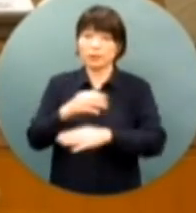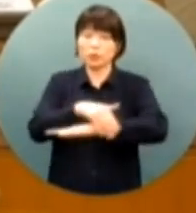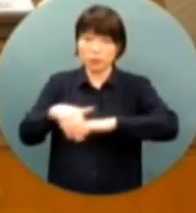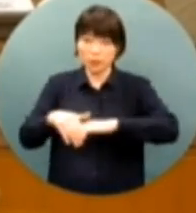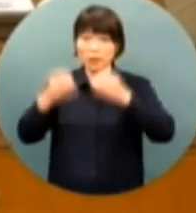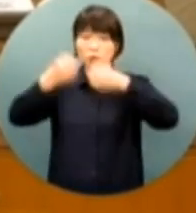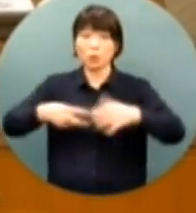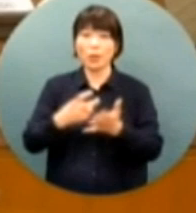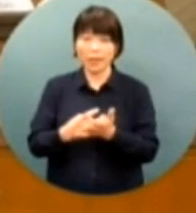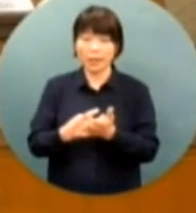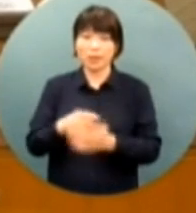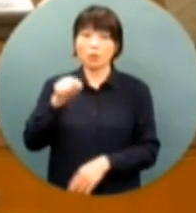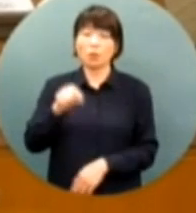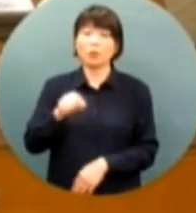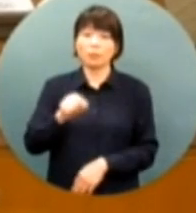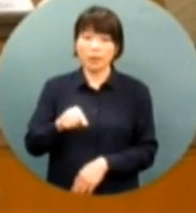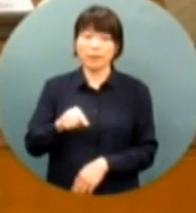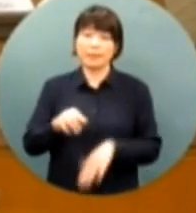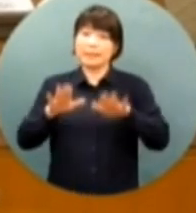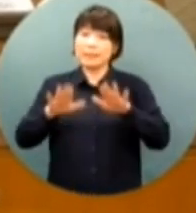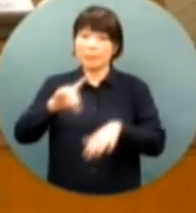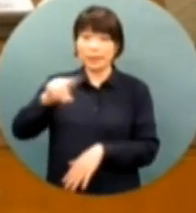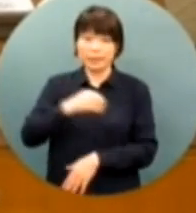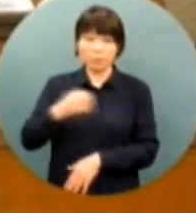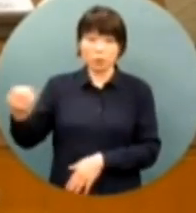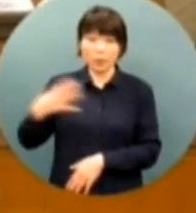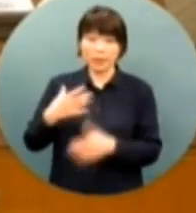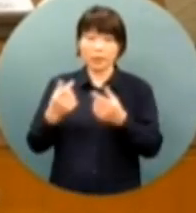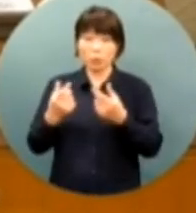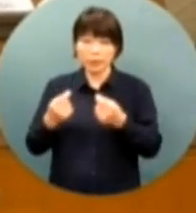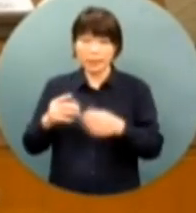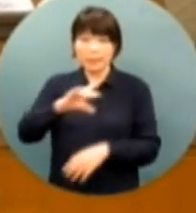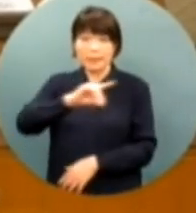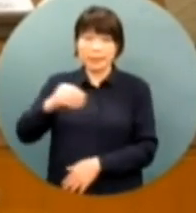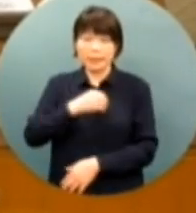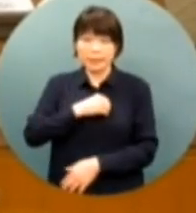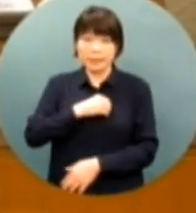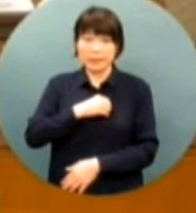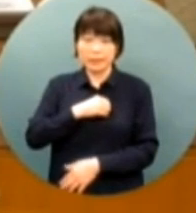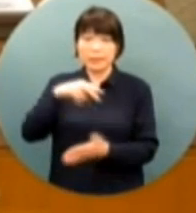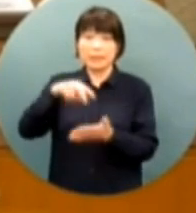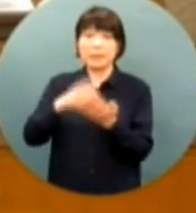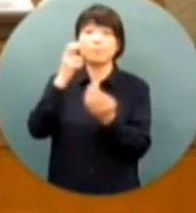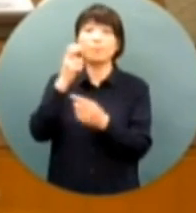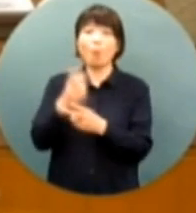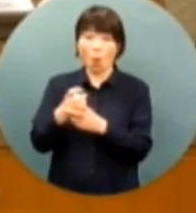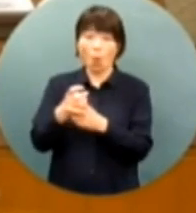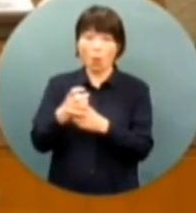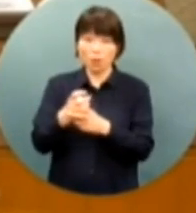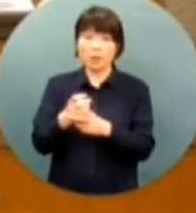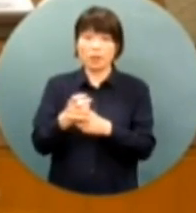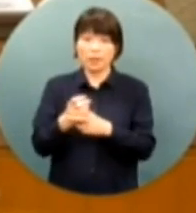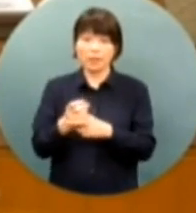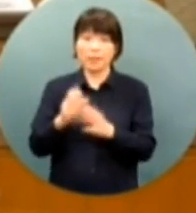けれども、これは今議員もおっしゃったように、実は議員立法でございまして、当時は